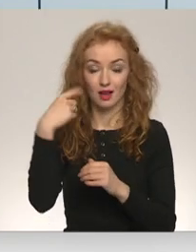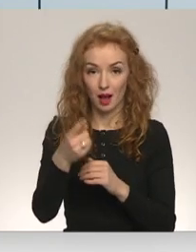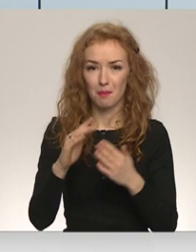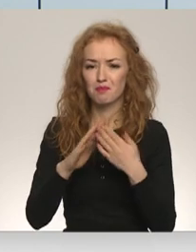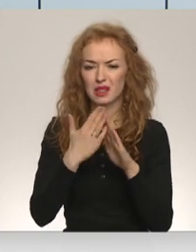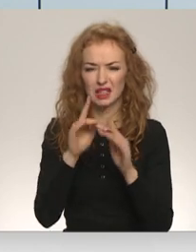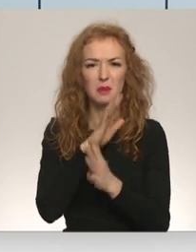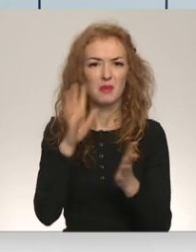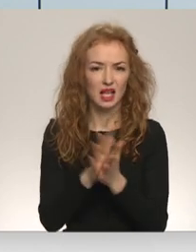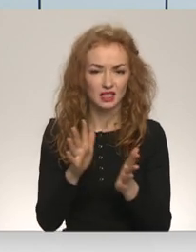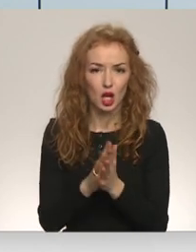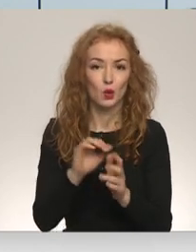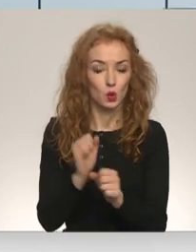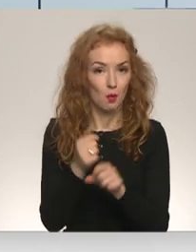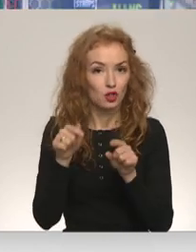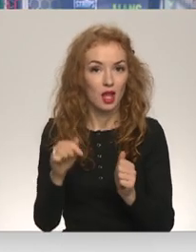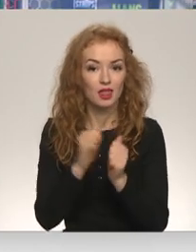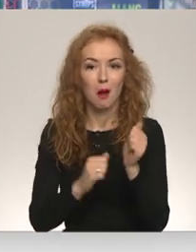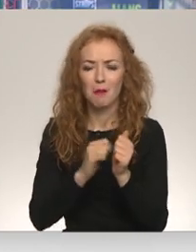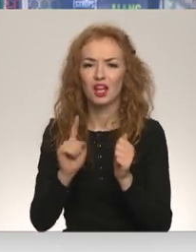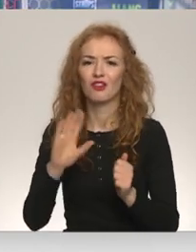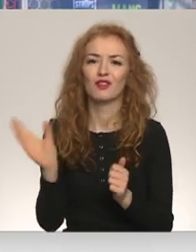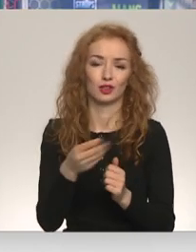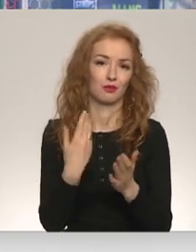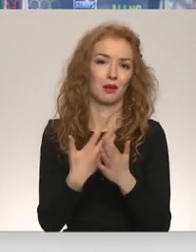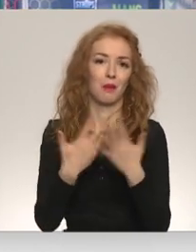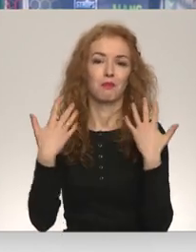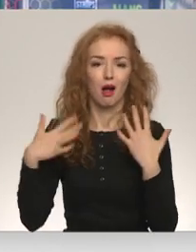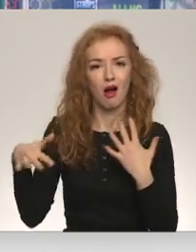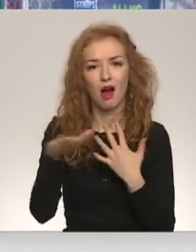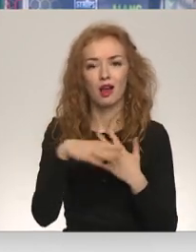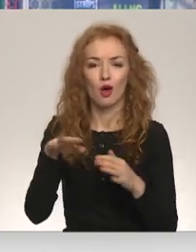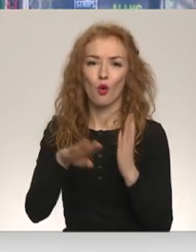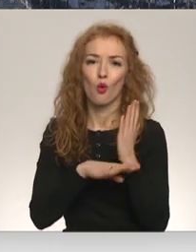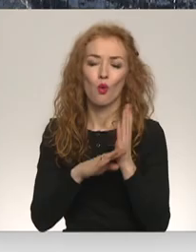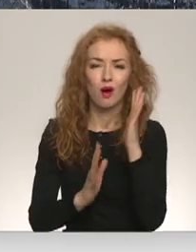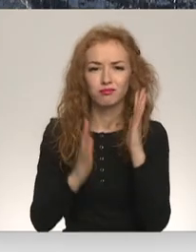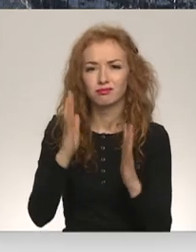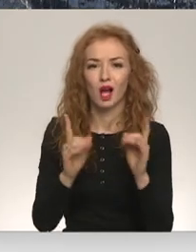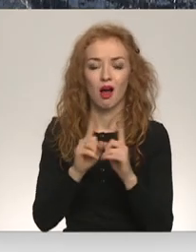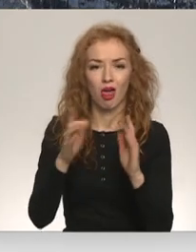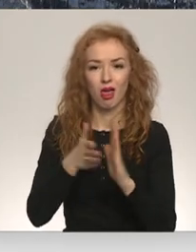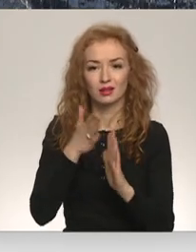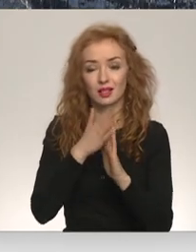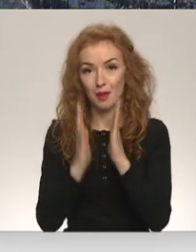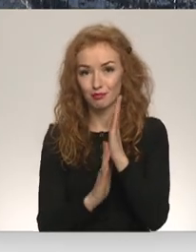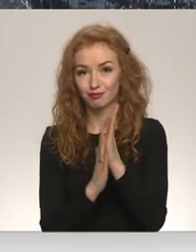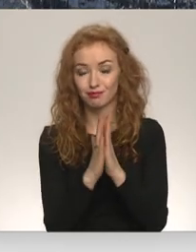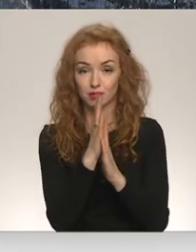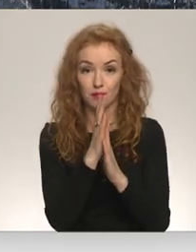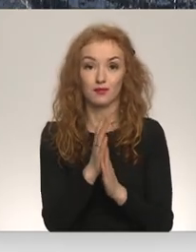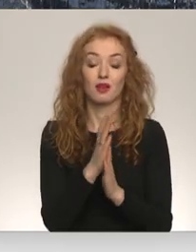sastopamo piesārņojumu, daba šeit atrodama te visur parkā, koku galotnēs un pat ēku sienās. Šogad ik viens no mums ir